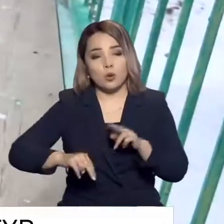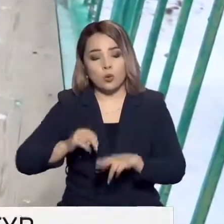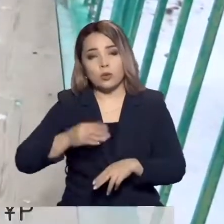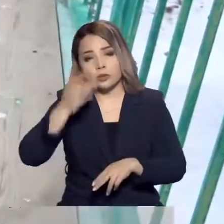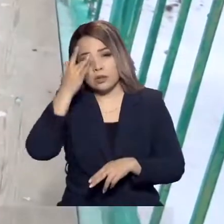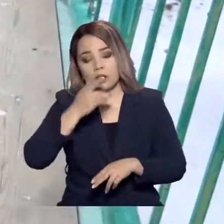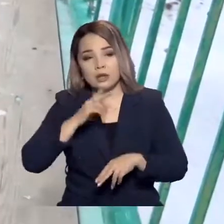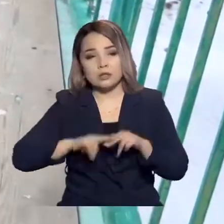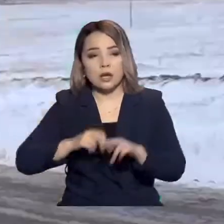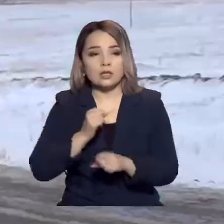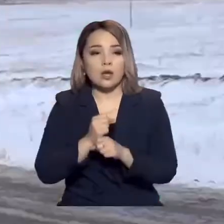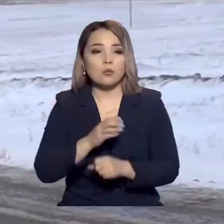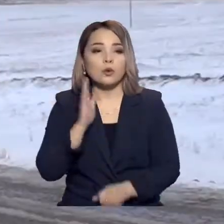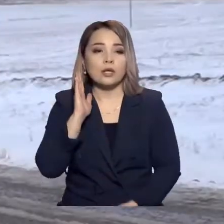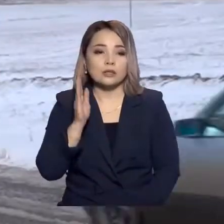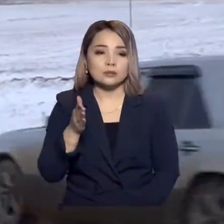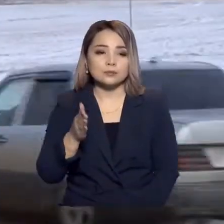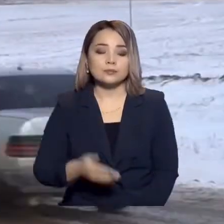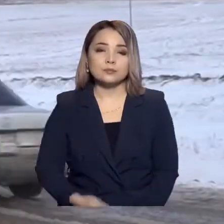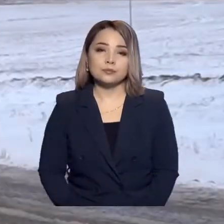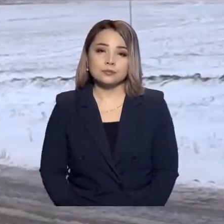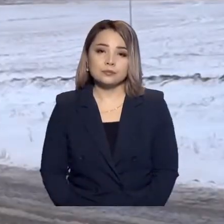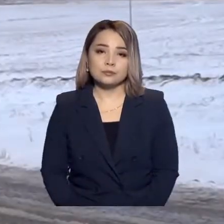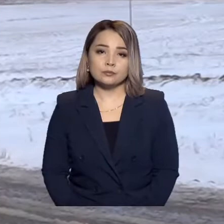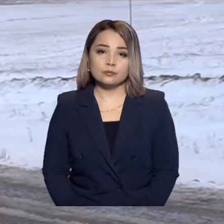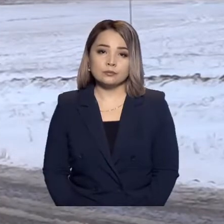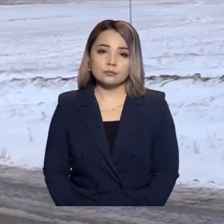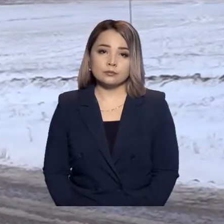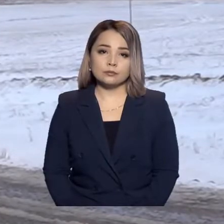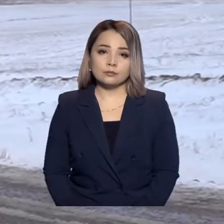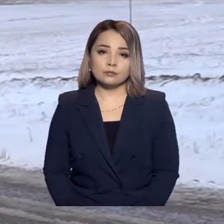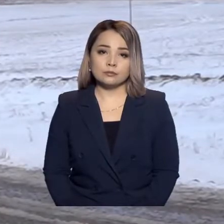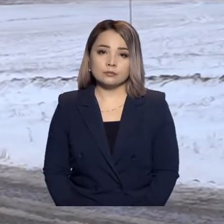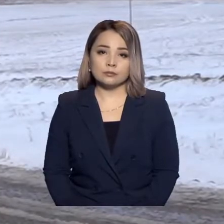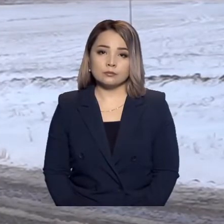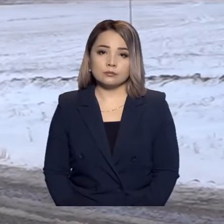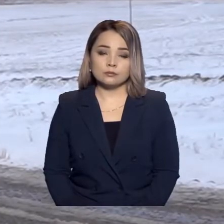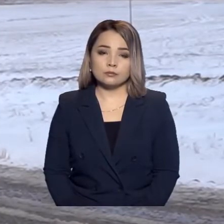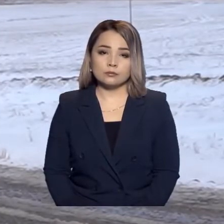жазға салынбас салмақ. Түркістан облысының Ғани Қалмаханов, Нұрлан Нұрбек, Қазақстан ұлттық телеарнасы.